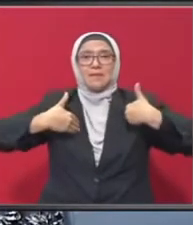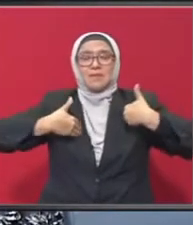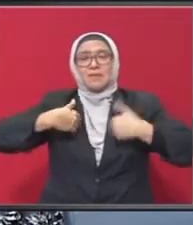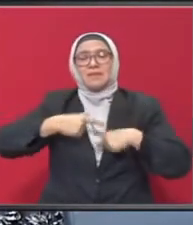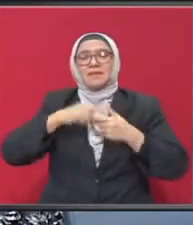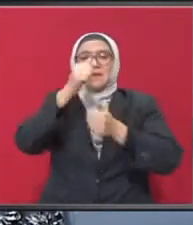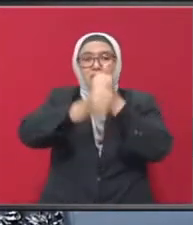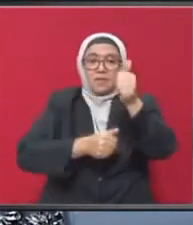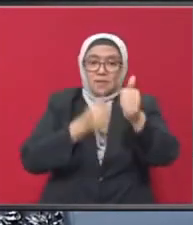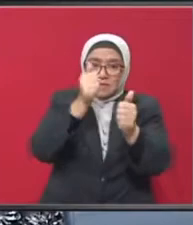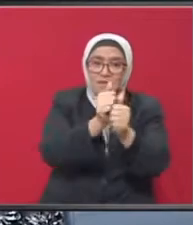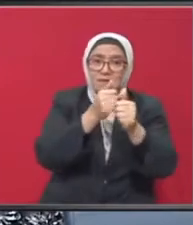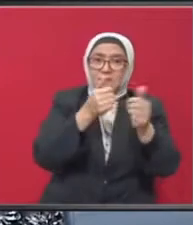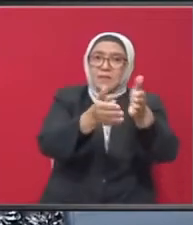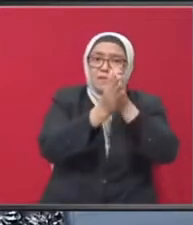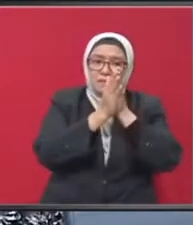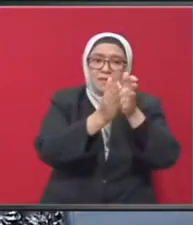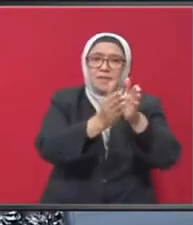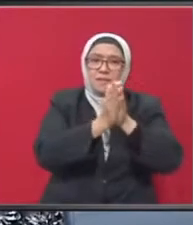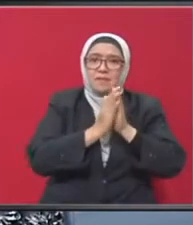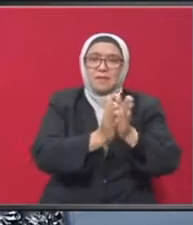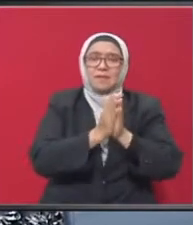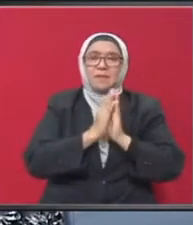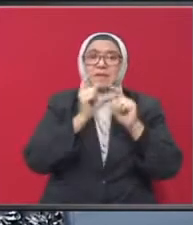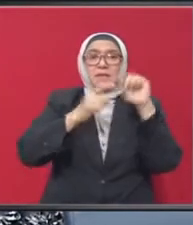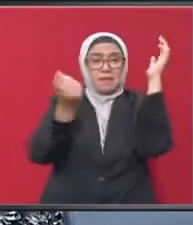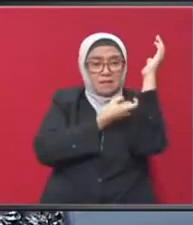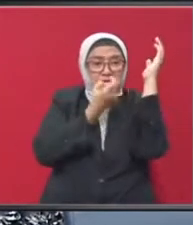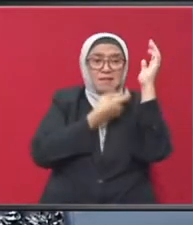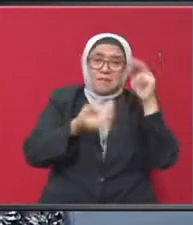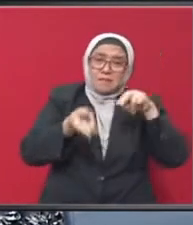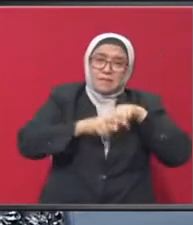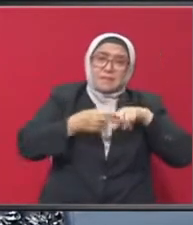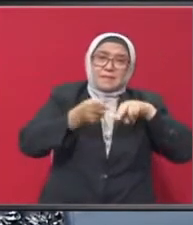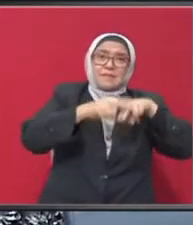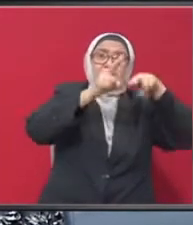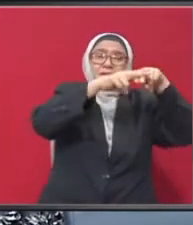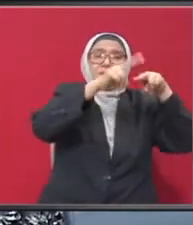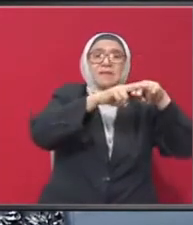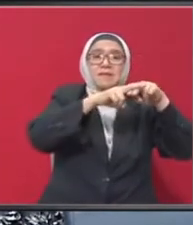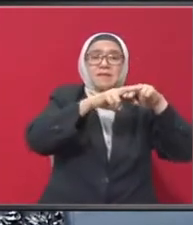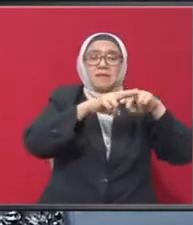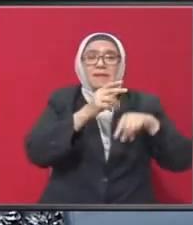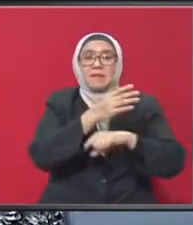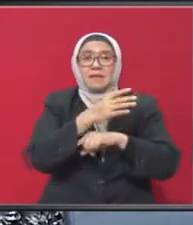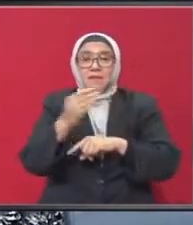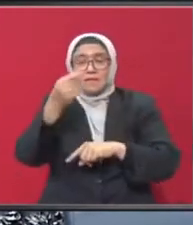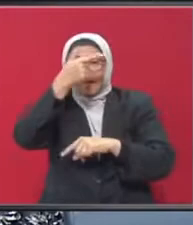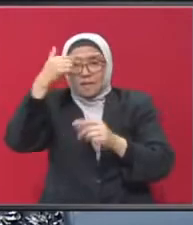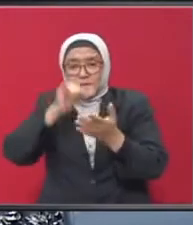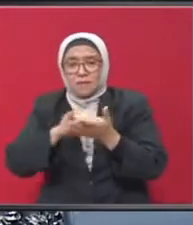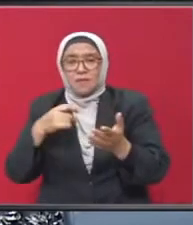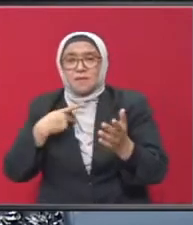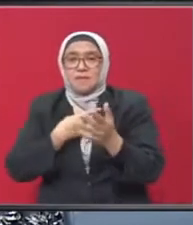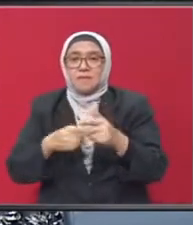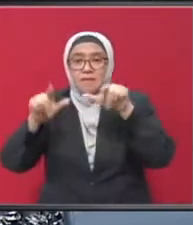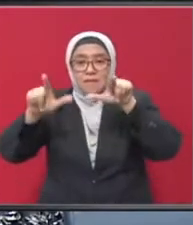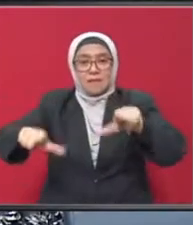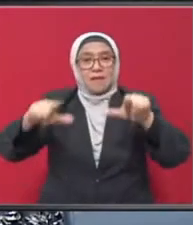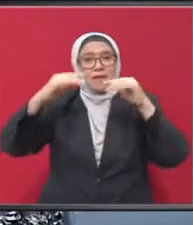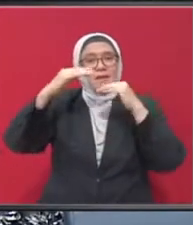maka otometic permintaan kepada tetakan bertambah dangkal meningkatkan itulah kita Letakkan ngak ada